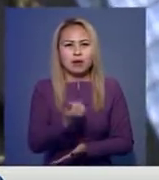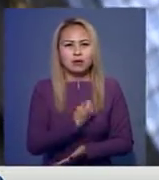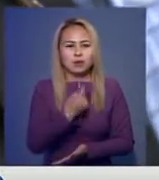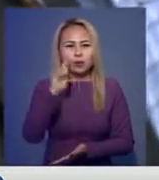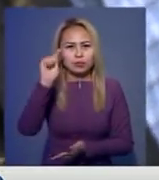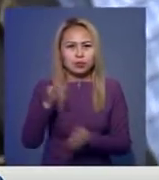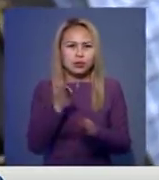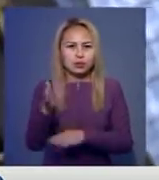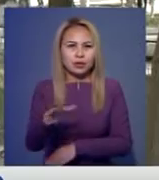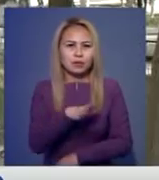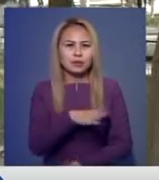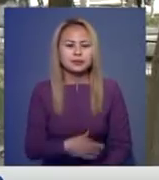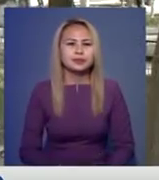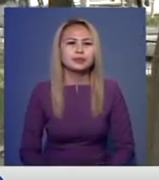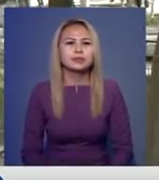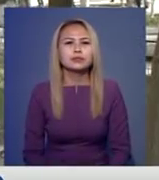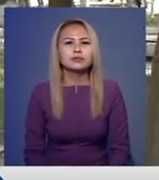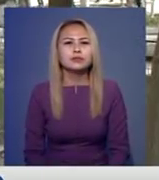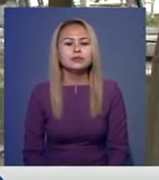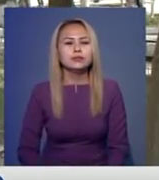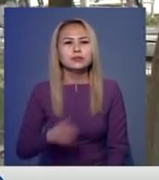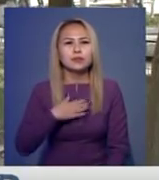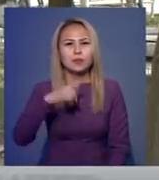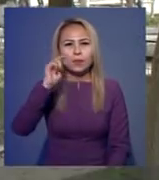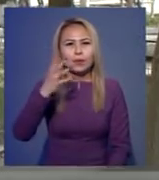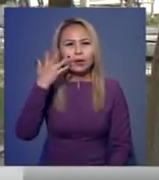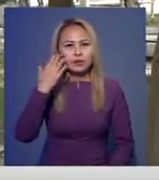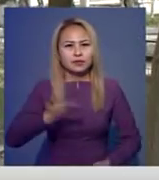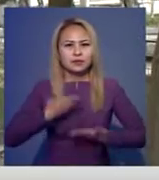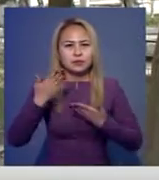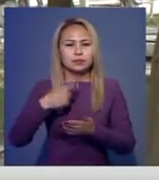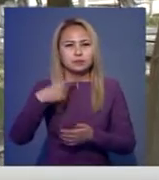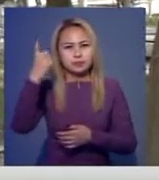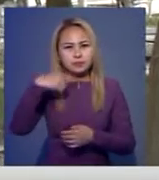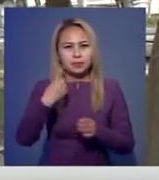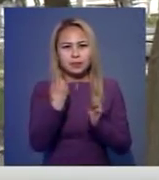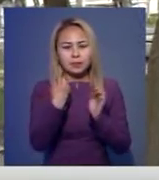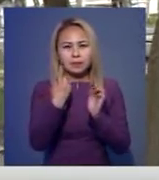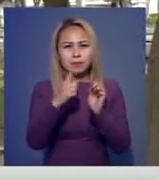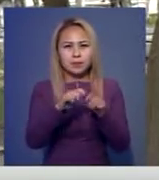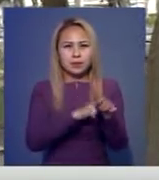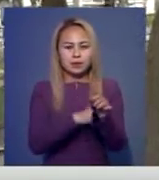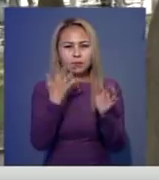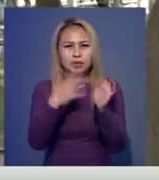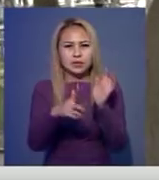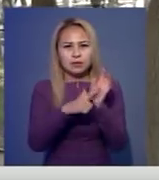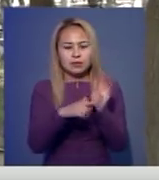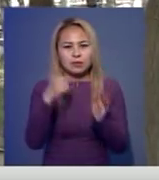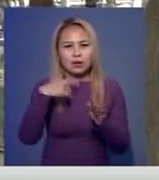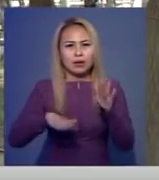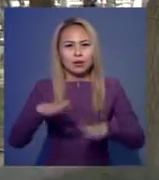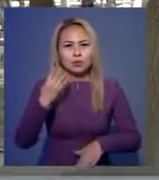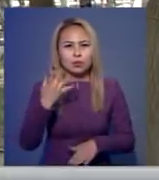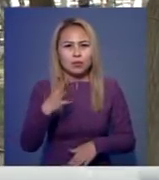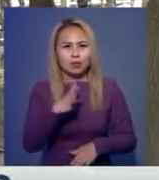даласынан бірақ шыққан. Мен әскерге шақырылғанда бойым небәрі 1 метр 50 сантиметр, ал салмағым 45-ақ келі